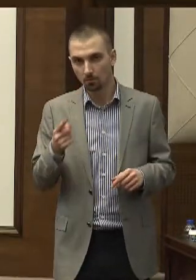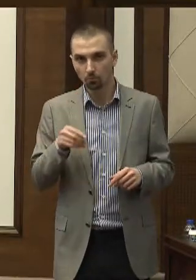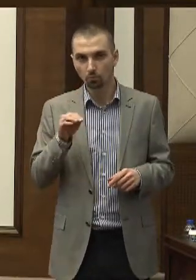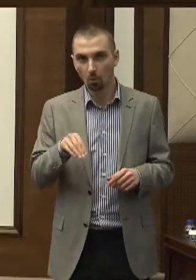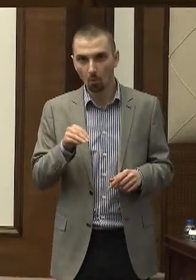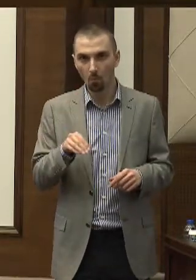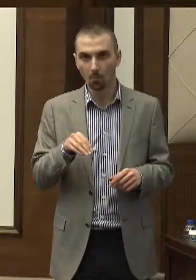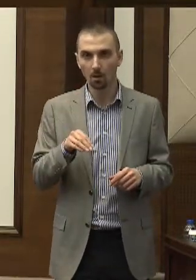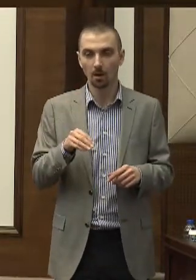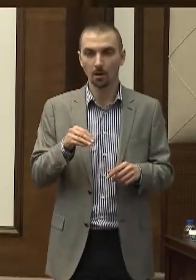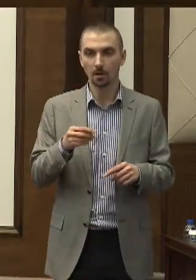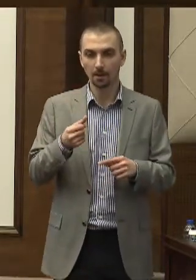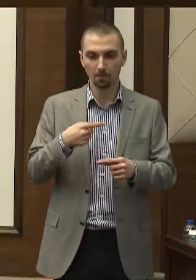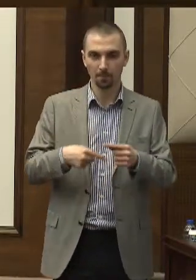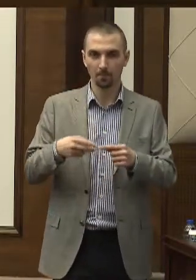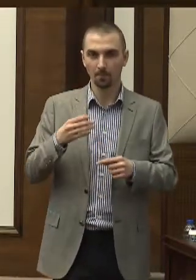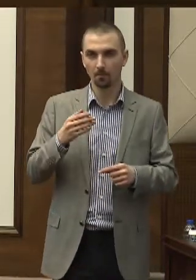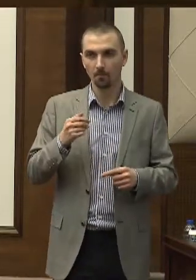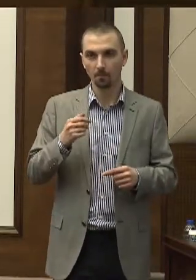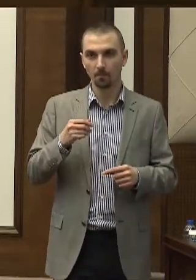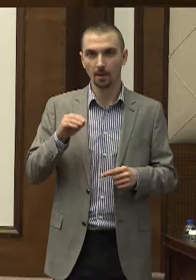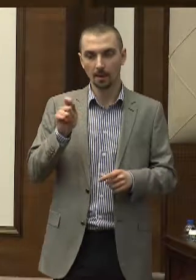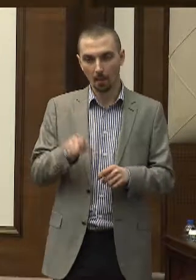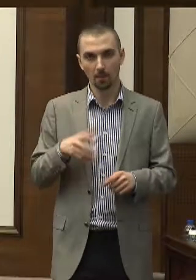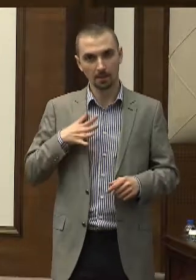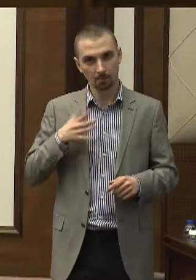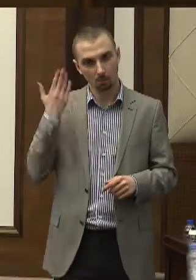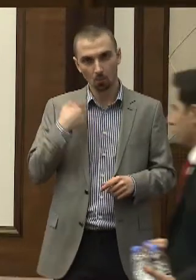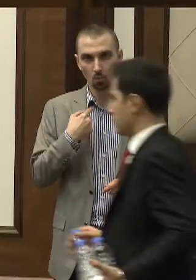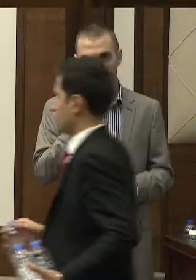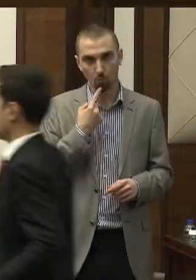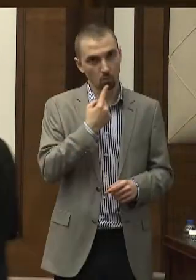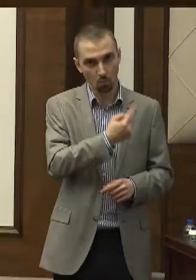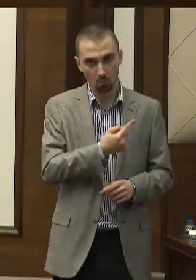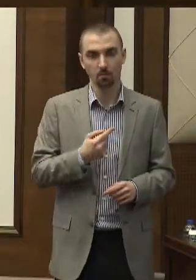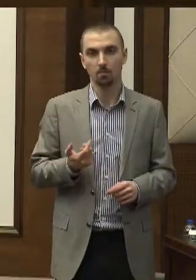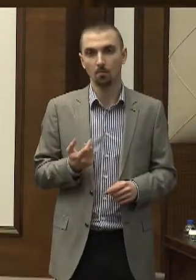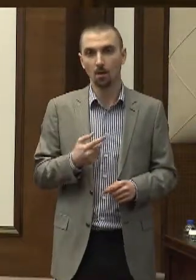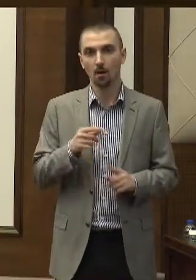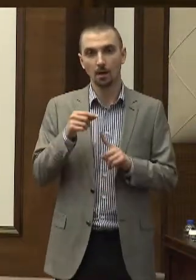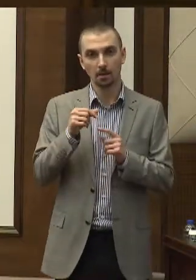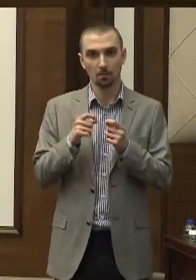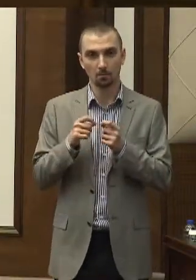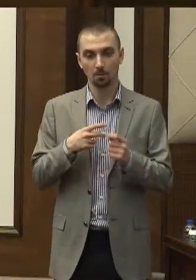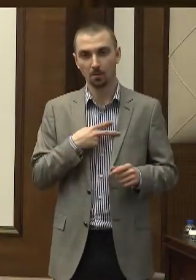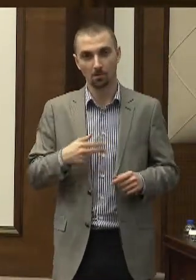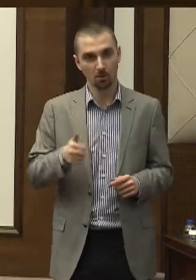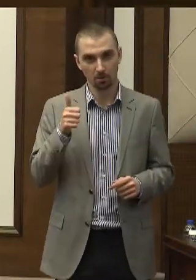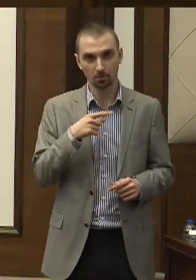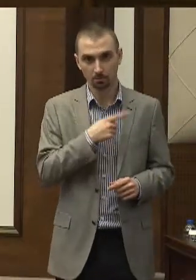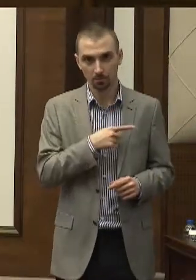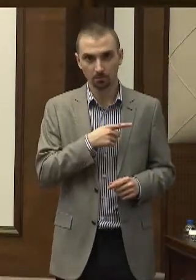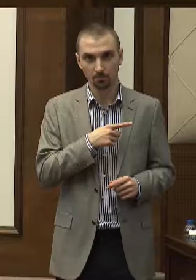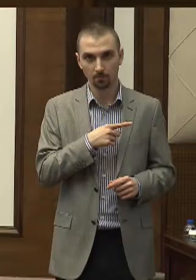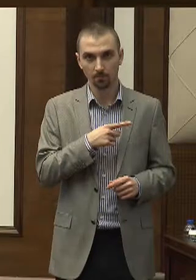çöp transfer istasyonu yerini vereceğimizi söylemiştim. Sayın Büyükşehir Belediye Başkanımız da